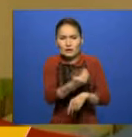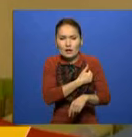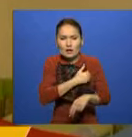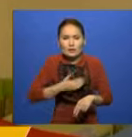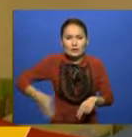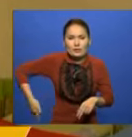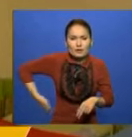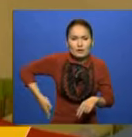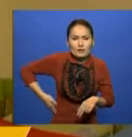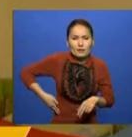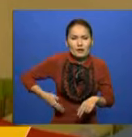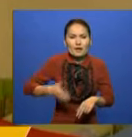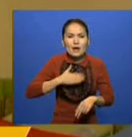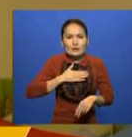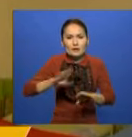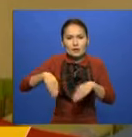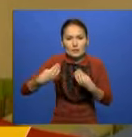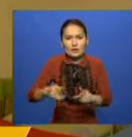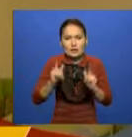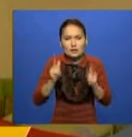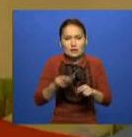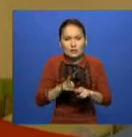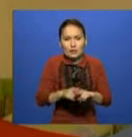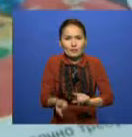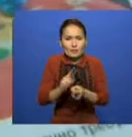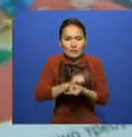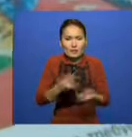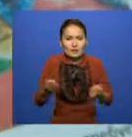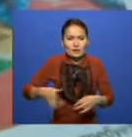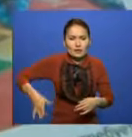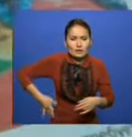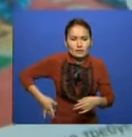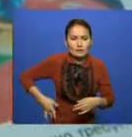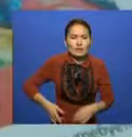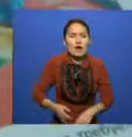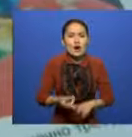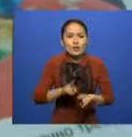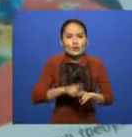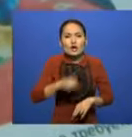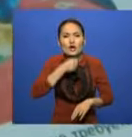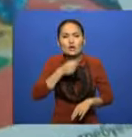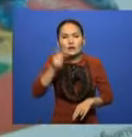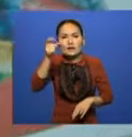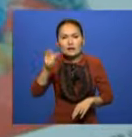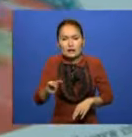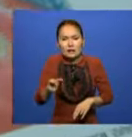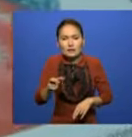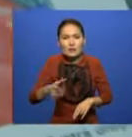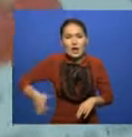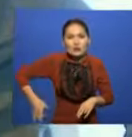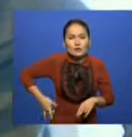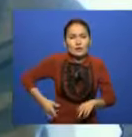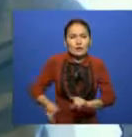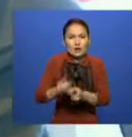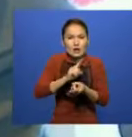сосын бүйрек трансплантациясын жасап беруге келісім берді. Үлкен адамның бүйрегін салу үшін әуелі Камила салмақ жинау тиіс.